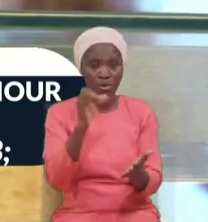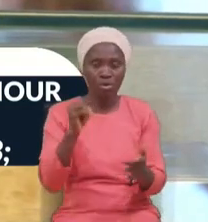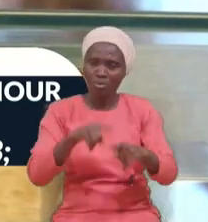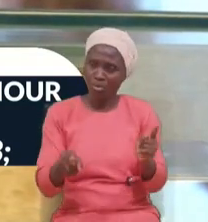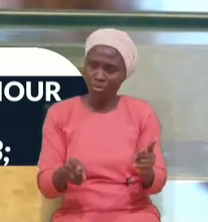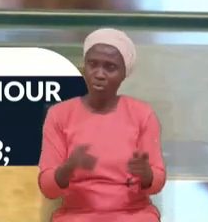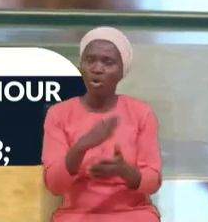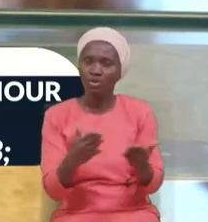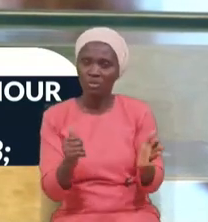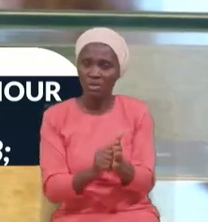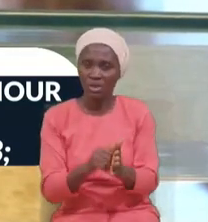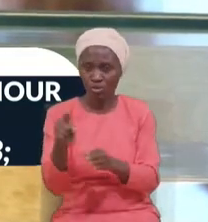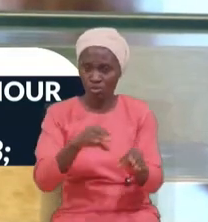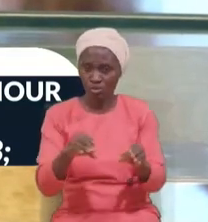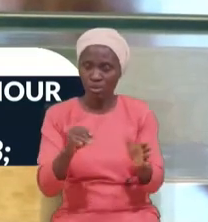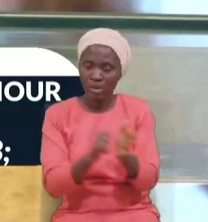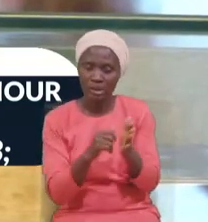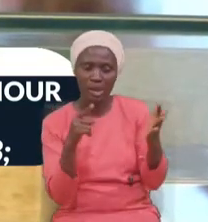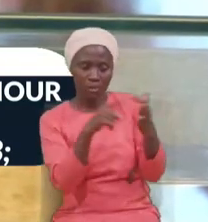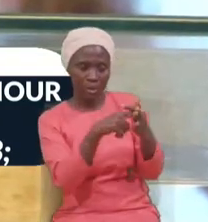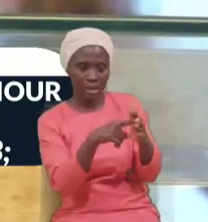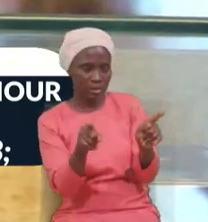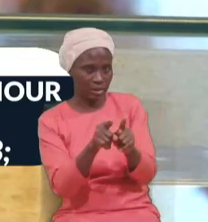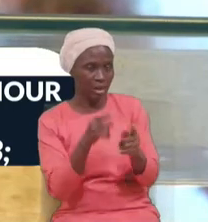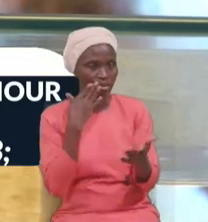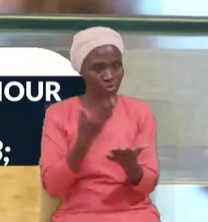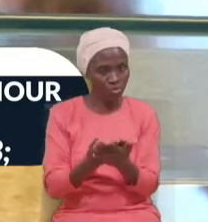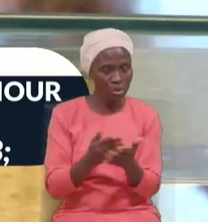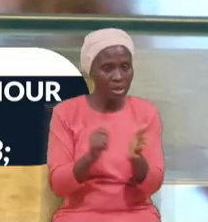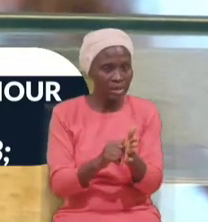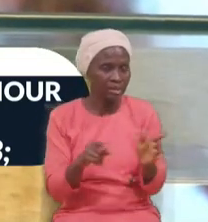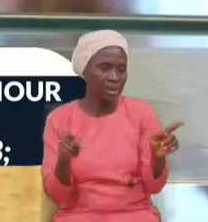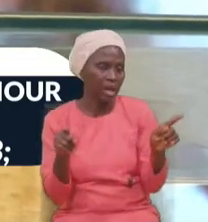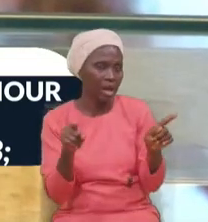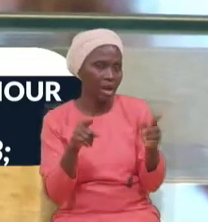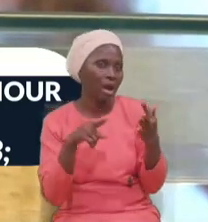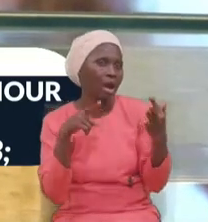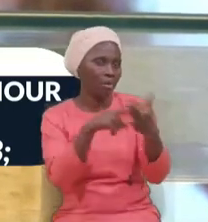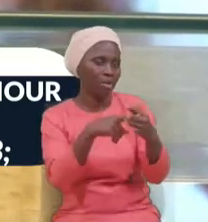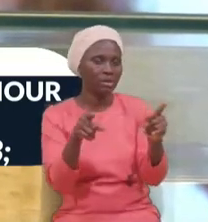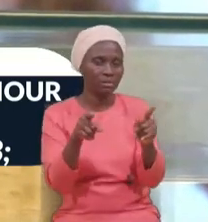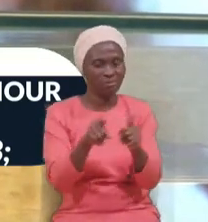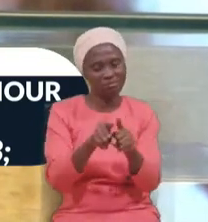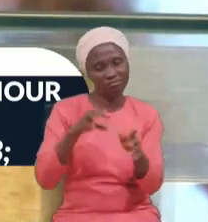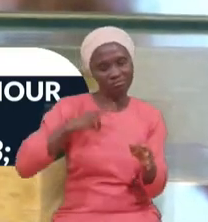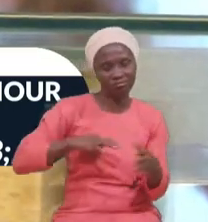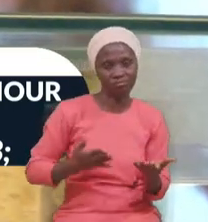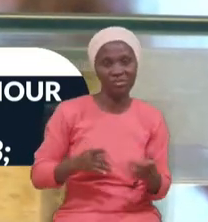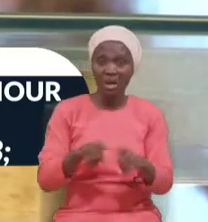voyez, quelque chose qu'on fait qui peut paraître bon, glorieux, quelque chose de